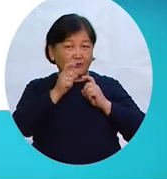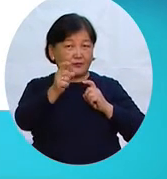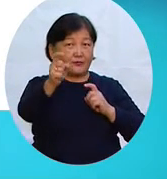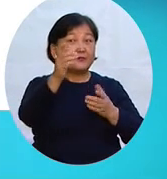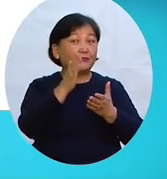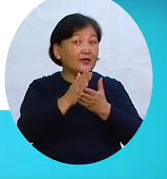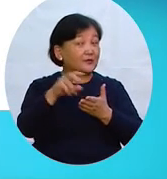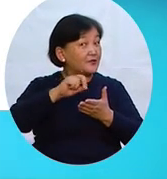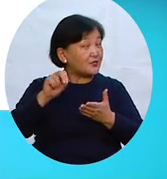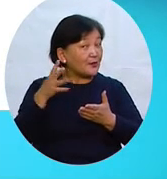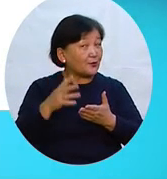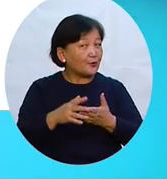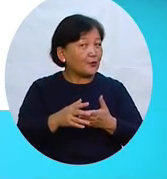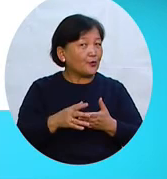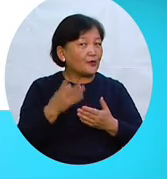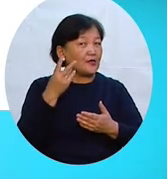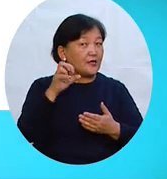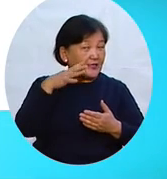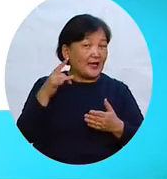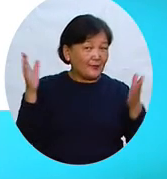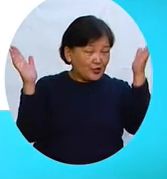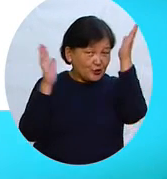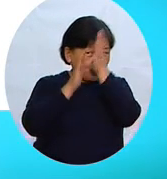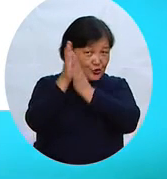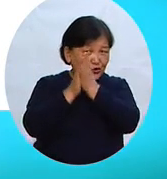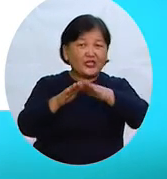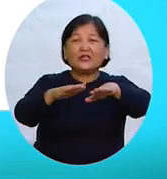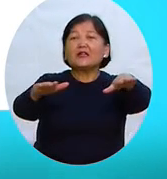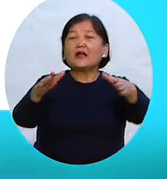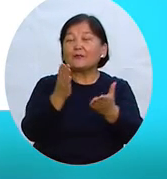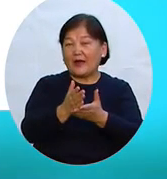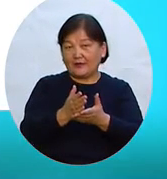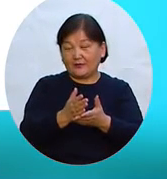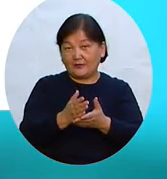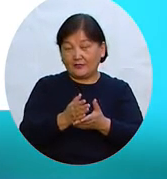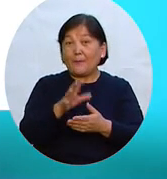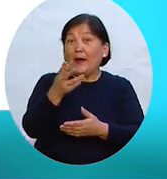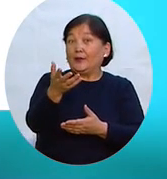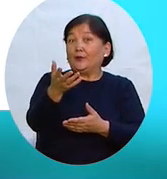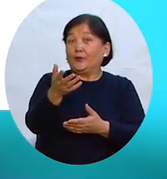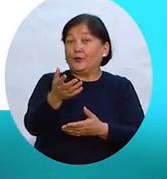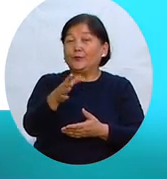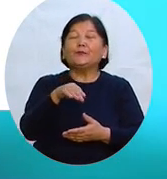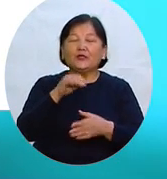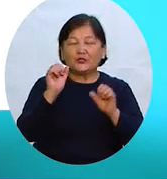болно. Тэгвэл намрын шүнийн тал байна гэж үзэж болох уу хүүхдүүд ээ?